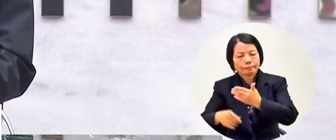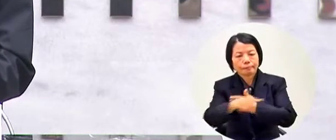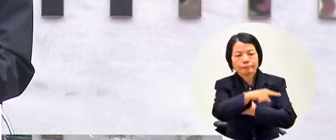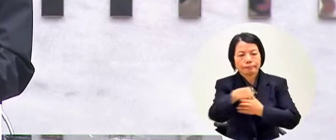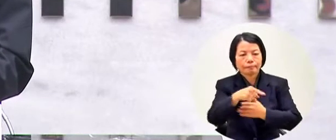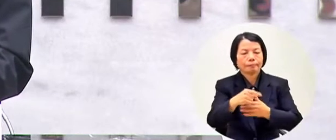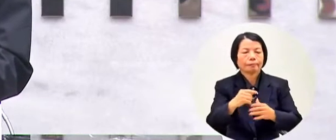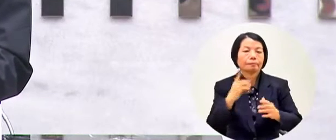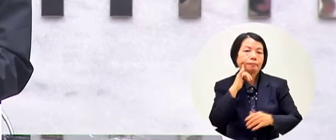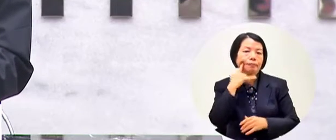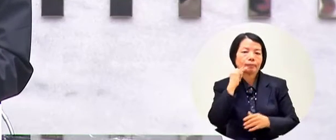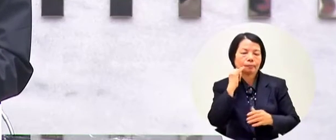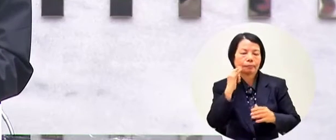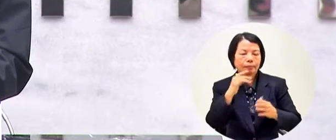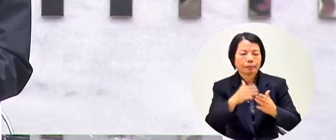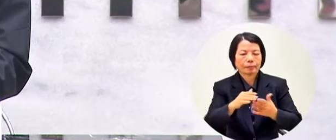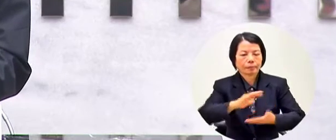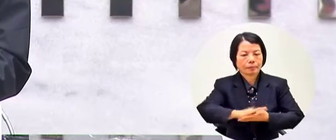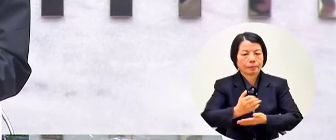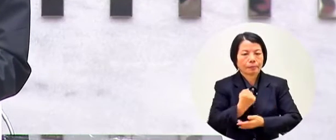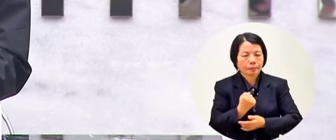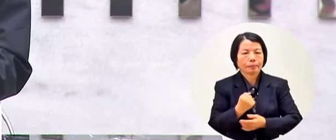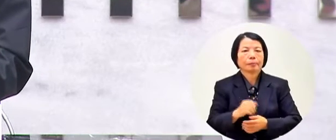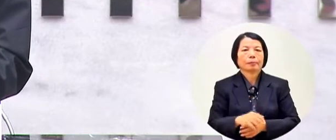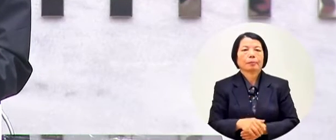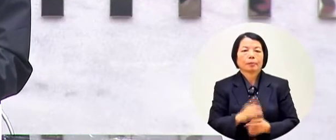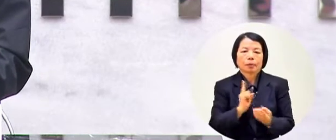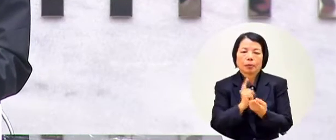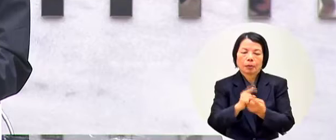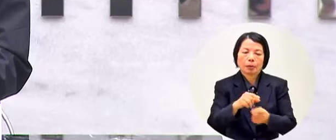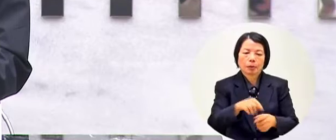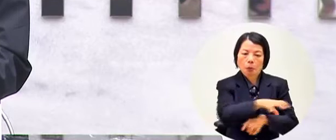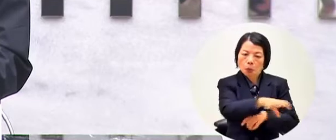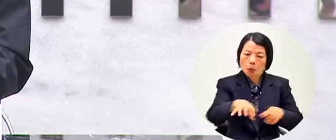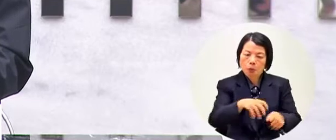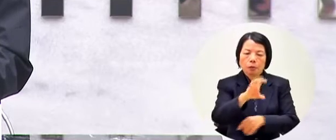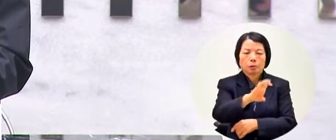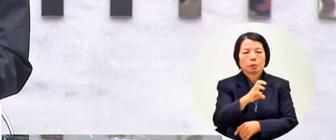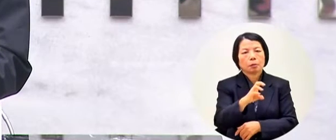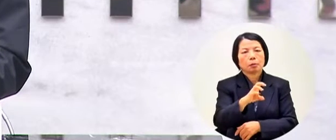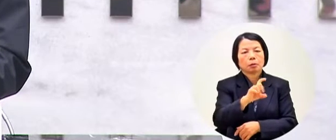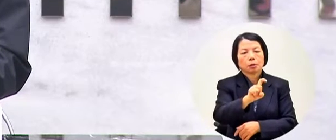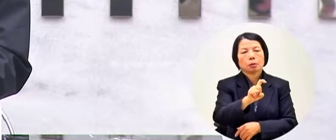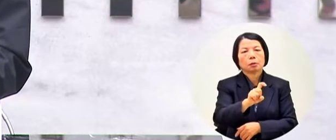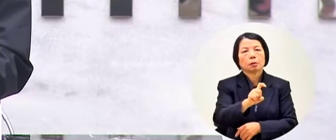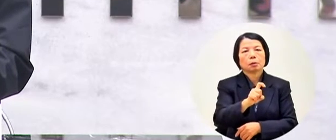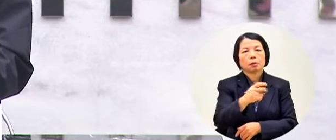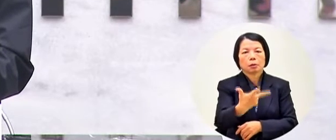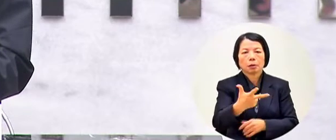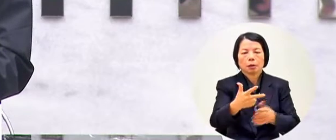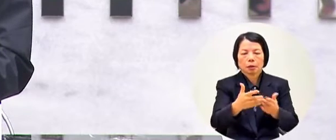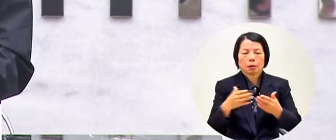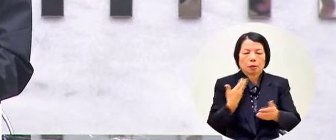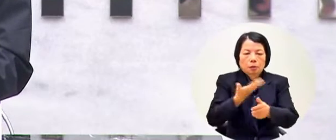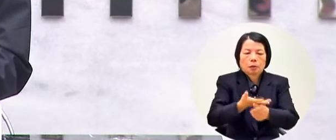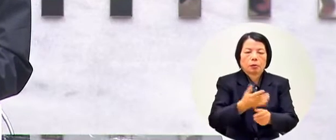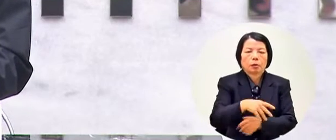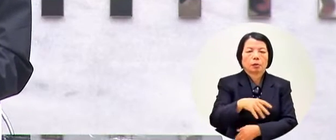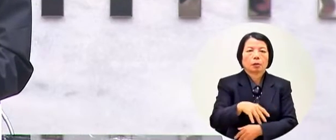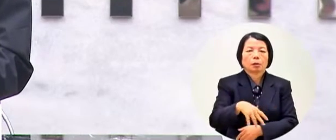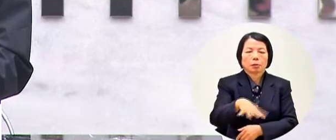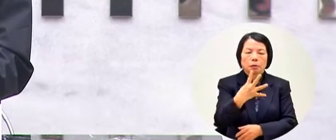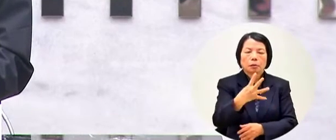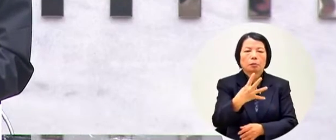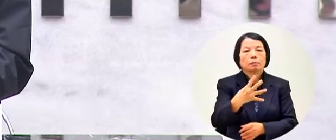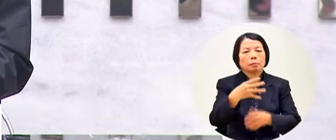担。目前本市15个区设置了17所公共托育中心，可收托770名 未